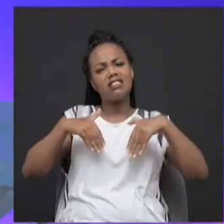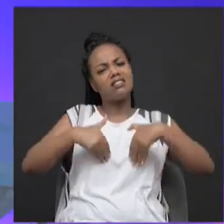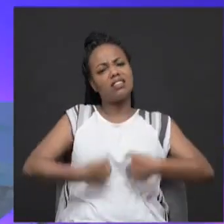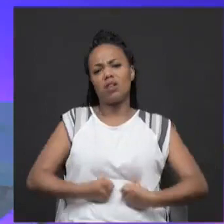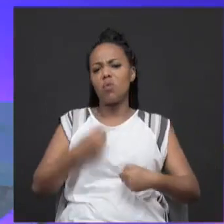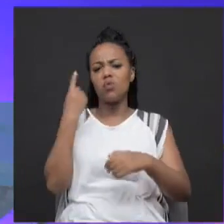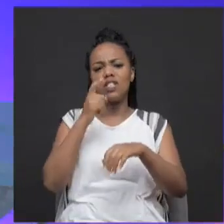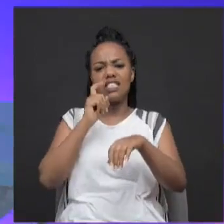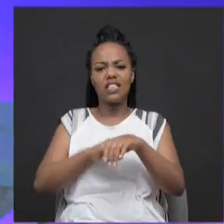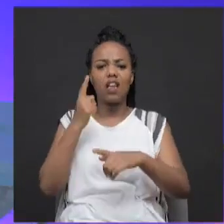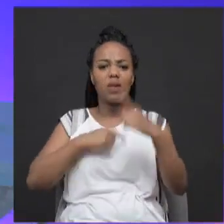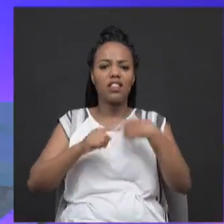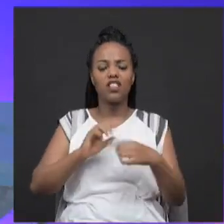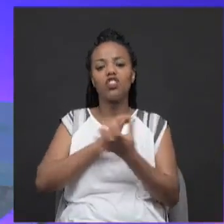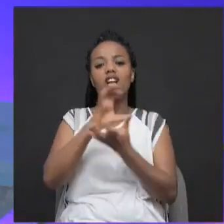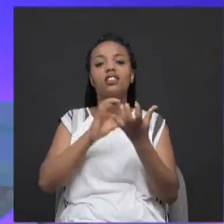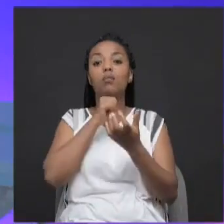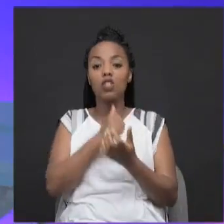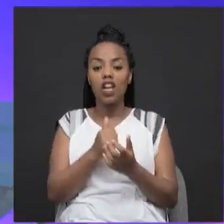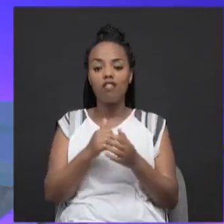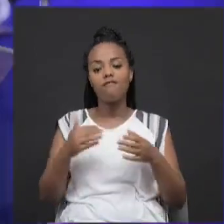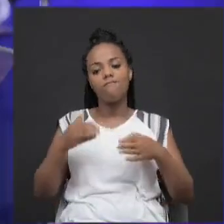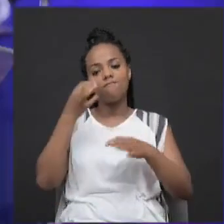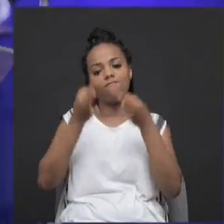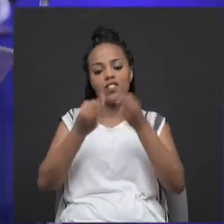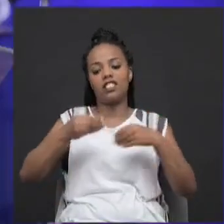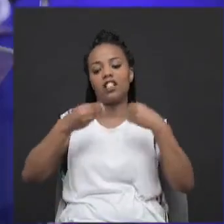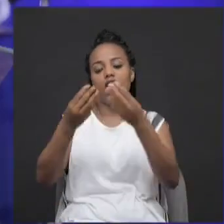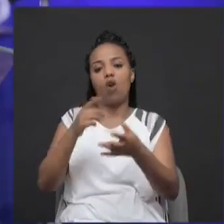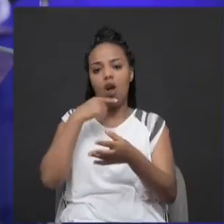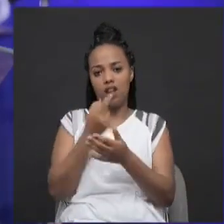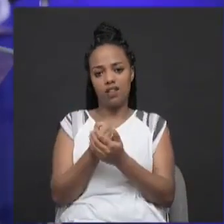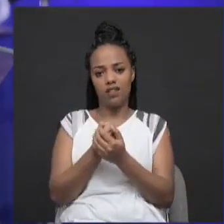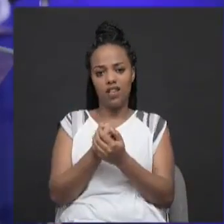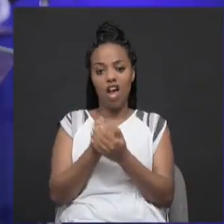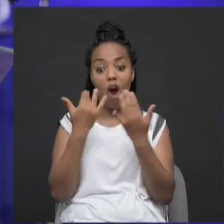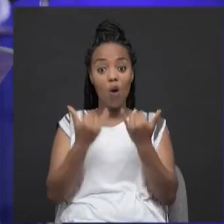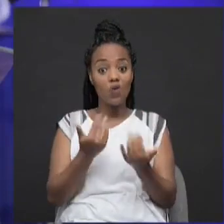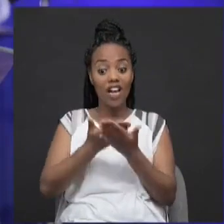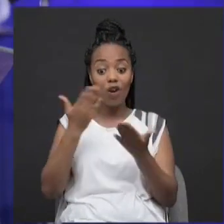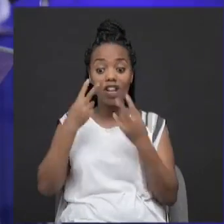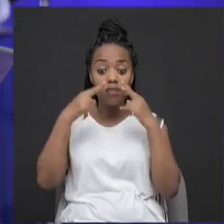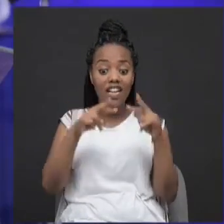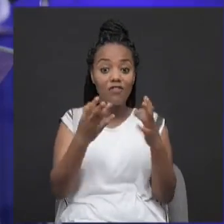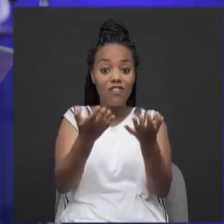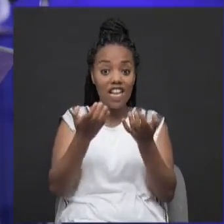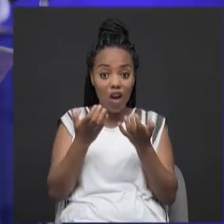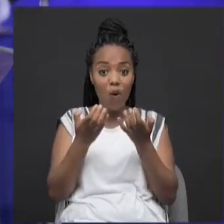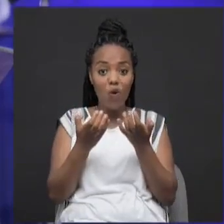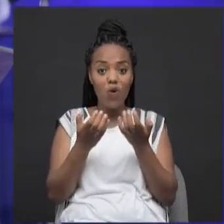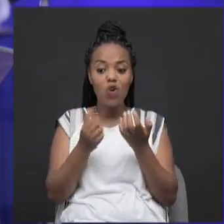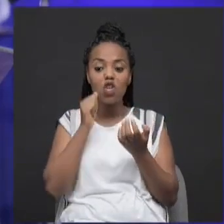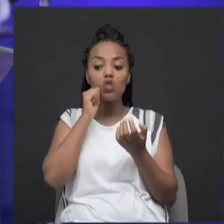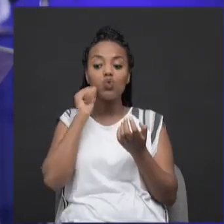እየመጣች እንዳታውከኝ እፈርድላታለሁ። አሁን ነገሯን ሊመለከትላት የፈለገው